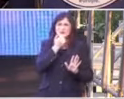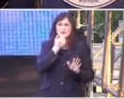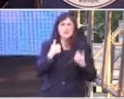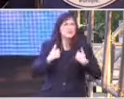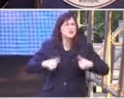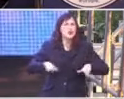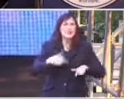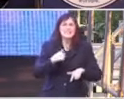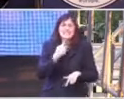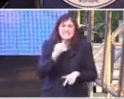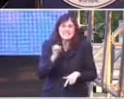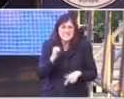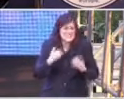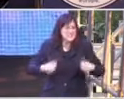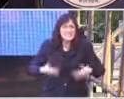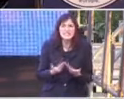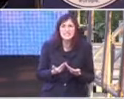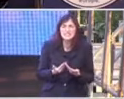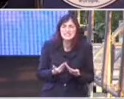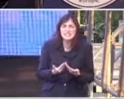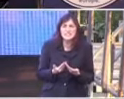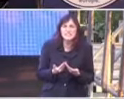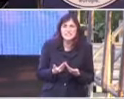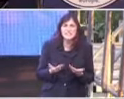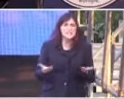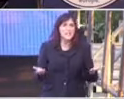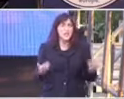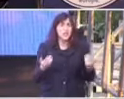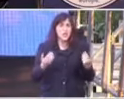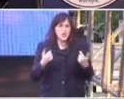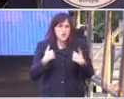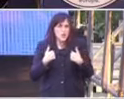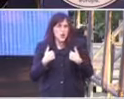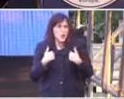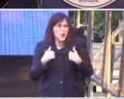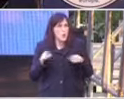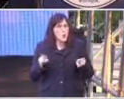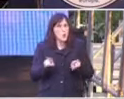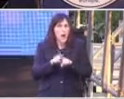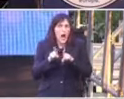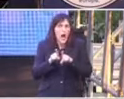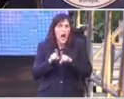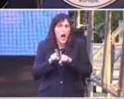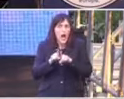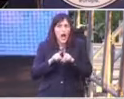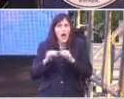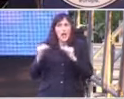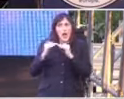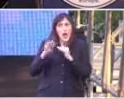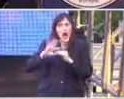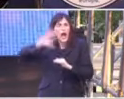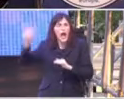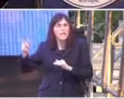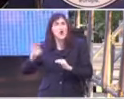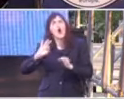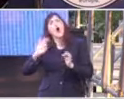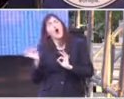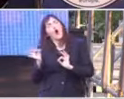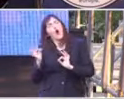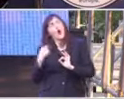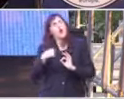Noi siamo quelli che sono come tutti gli altri o hanno delle caratteristiche diverse che possono